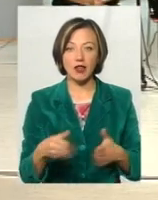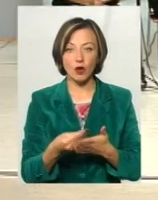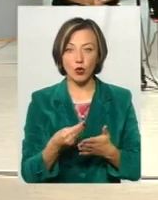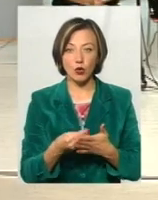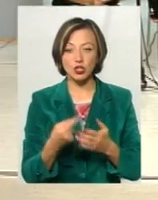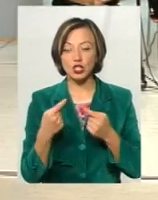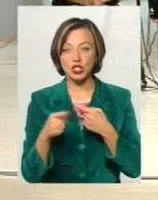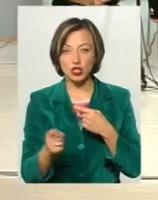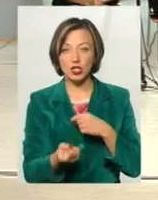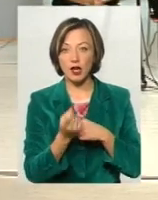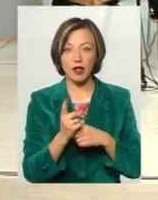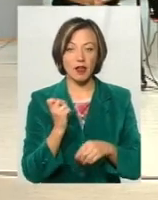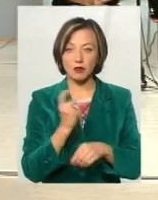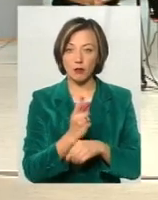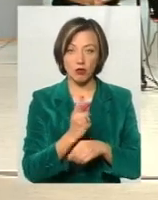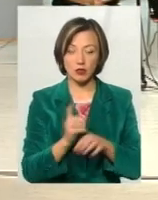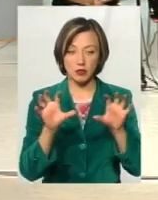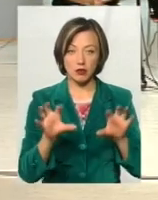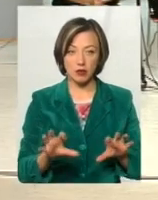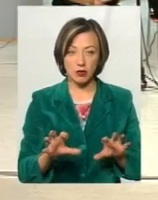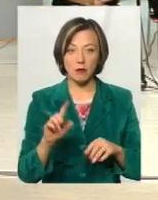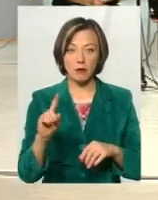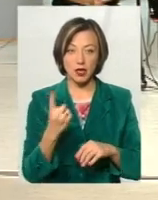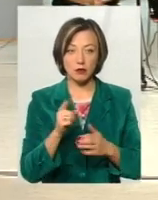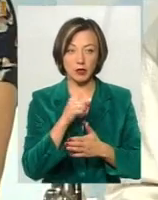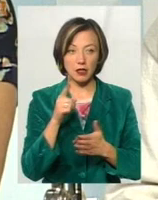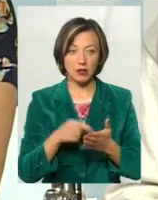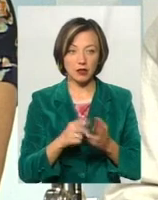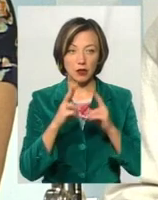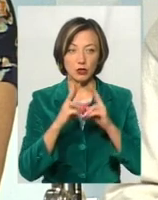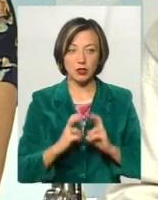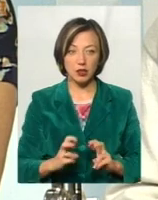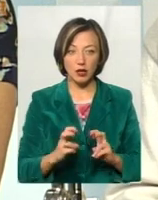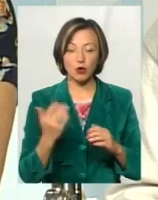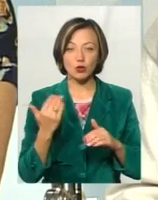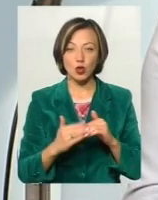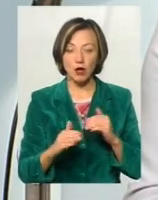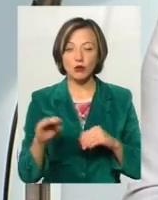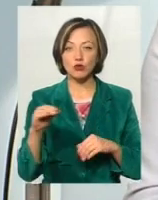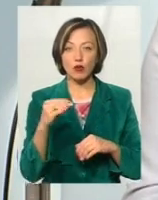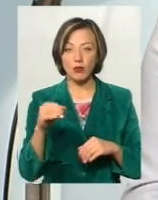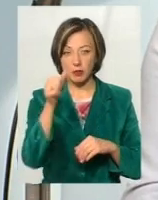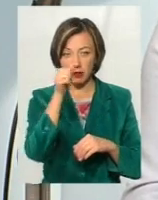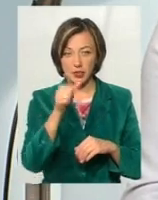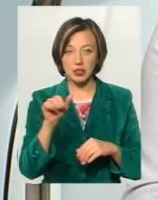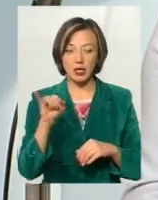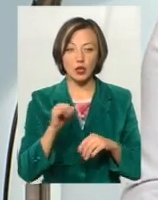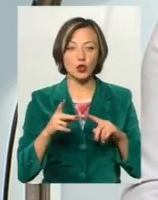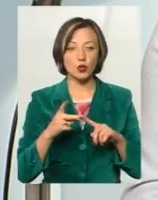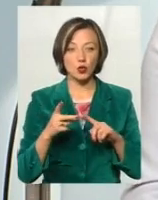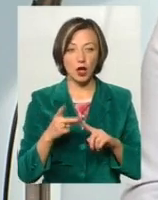із інших джерел не заборонені. Тому це буде перше питання розглядатися вже у жовтні місяці. І